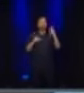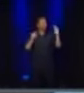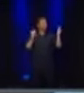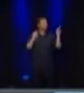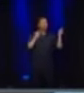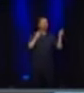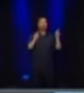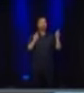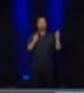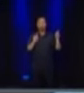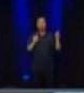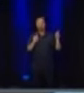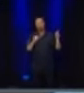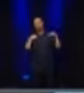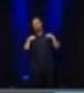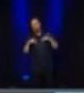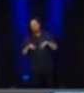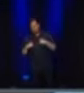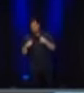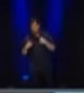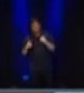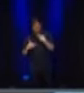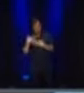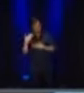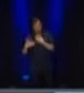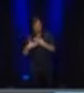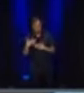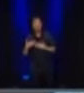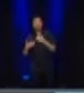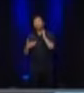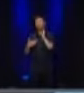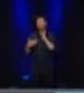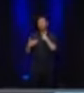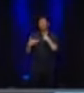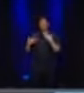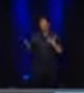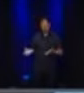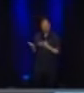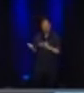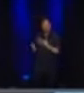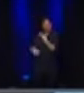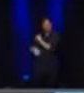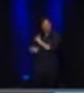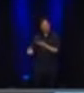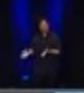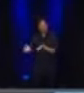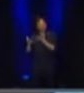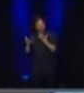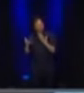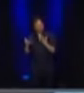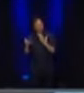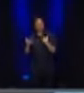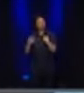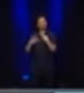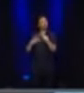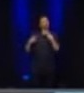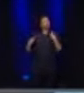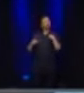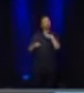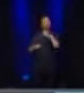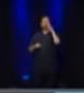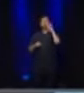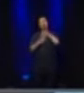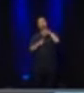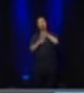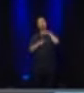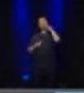Hein? Ça va vraiment bien en ce moment. Mais pour aller chercher certaines clientèles, l'enjeu va être, on ne le fera pas pour une clientèle en